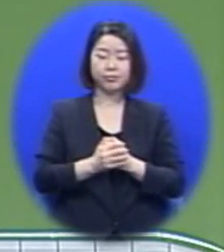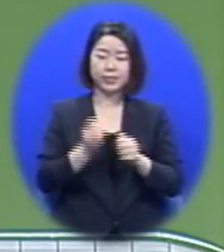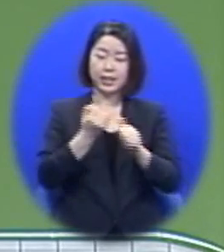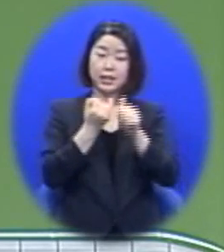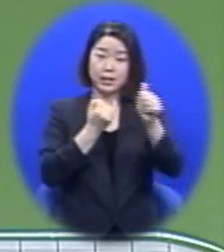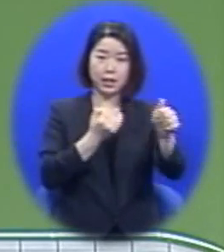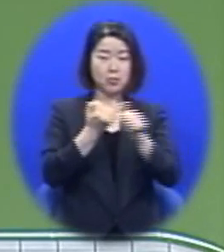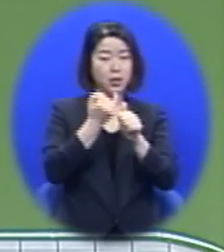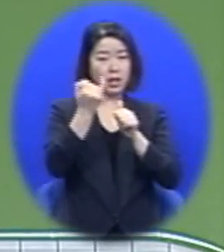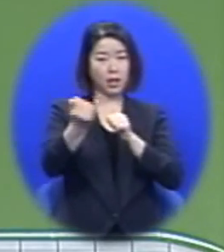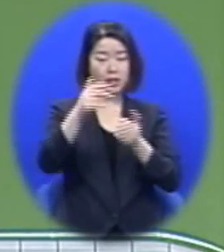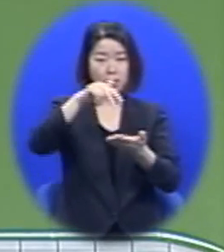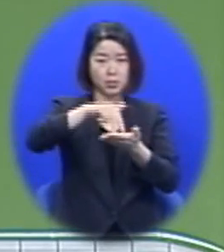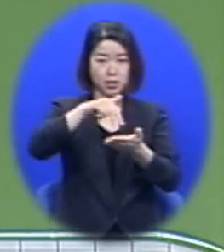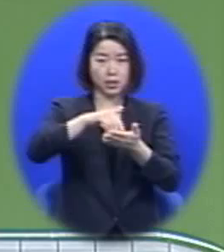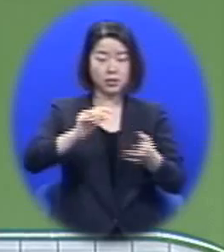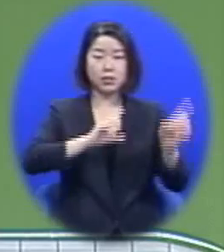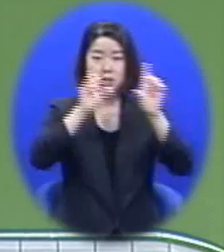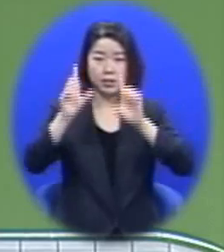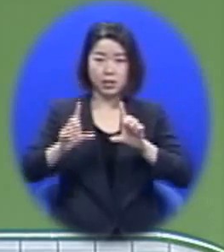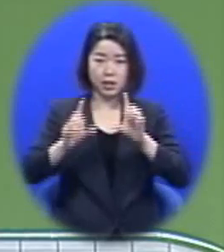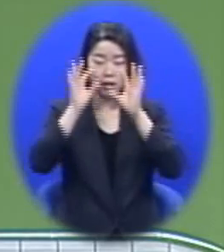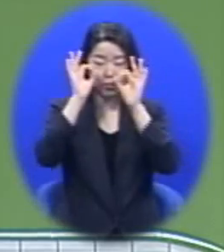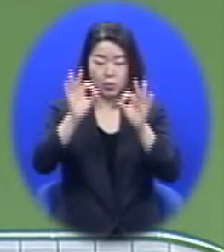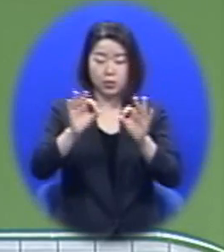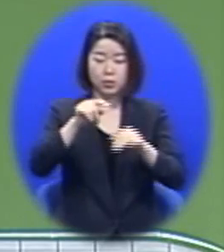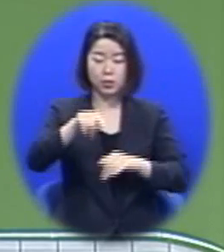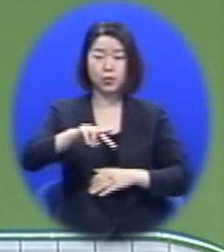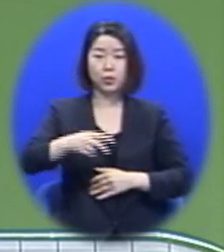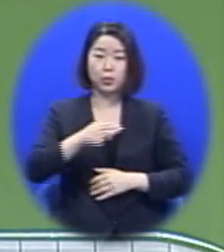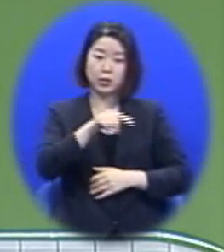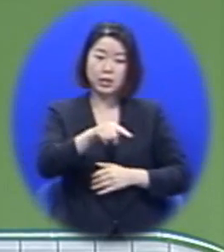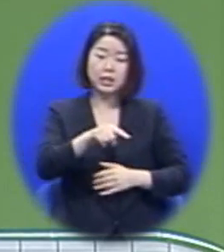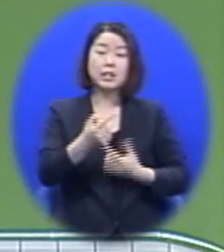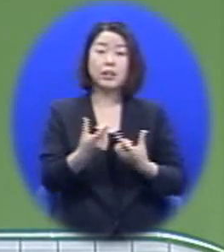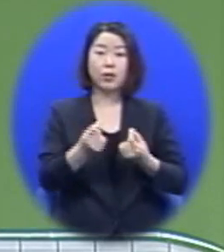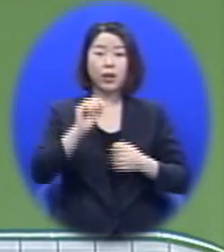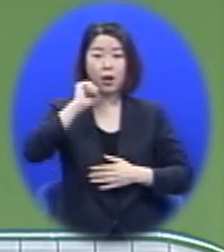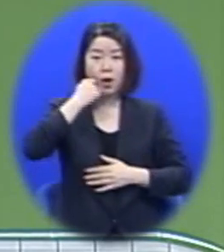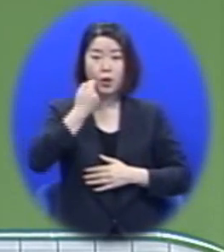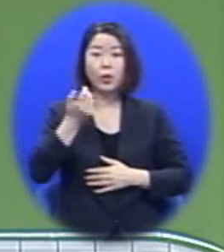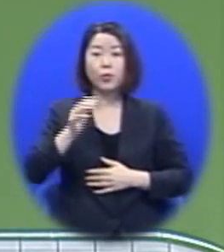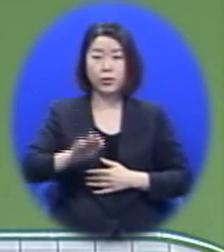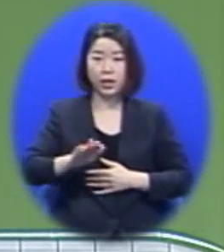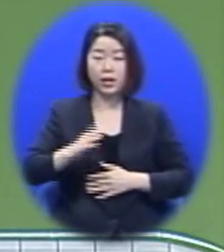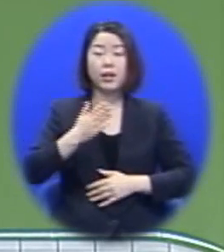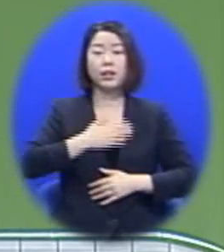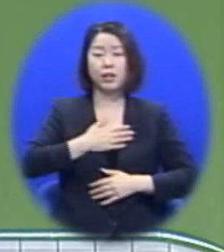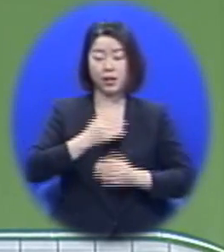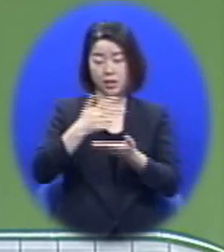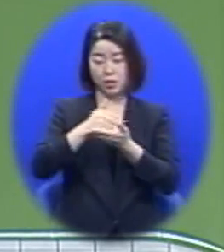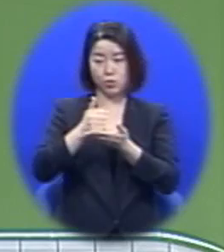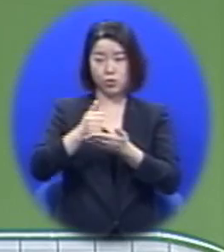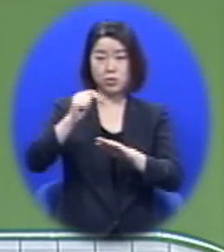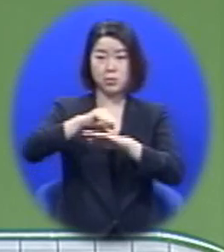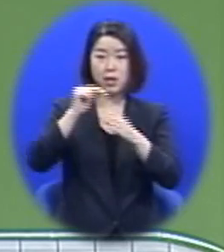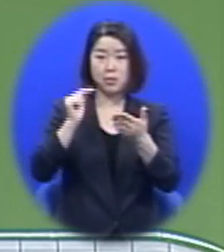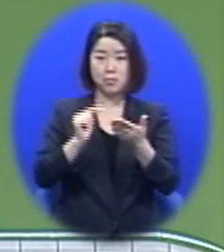남편과 아내로서 살아보는 것도 이 정도 어려운데 내가 주님의 마음을 얼마나 알까?